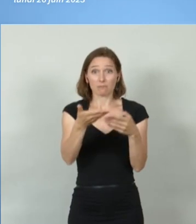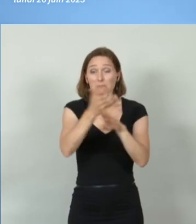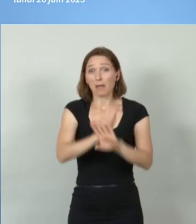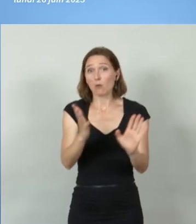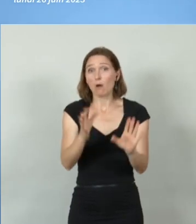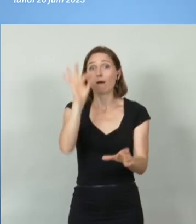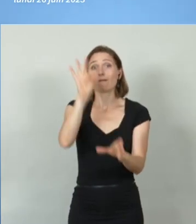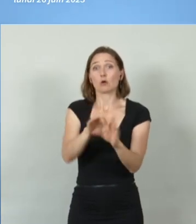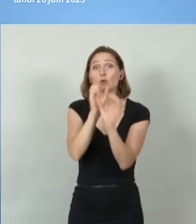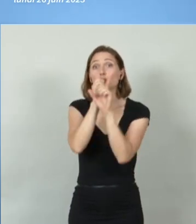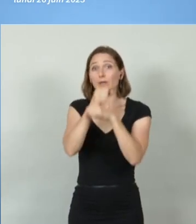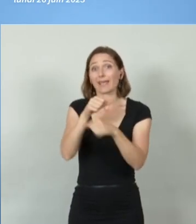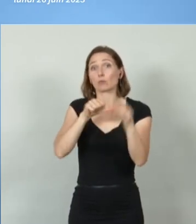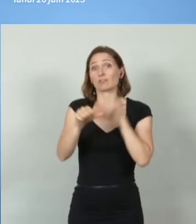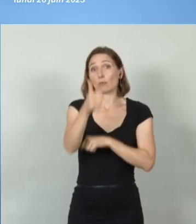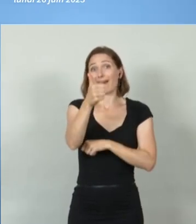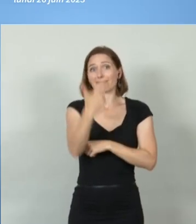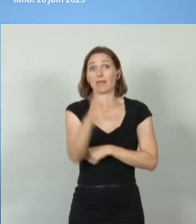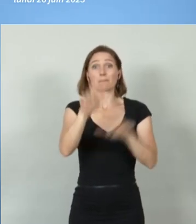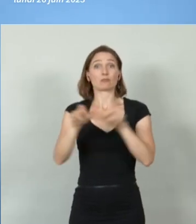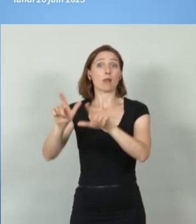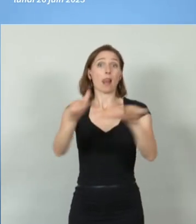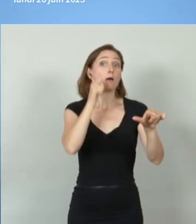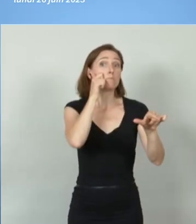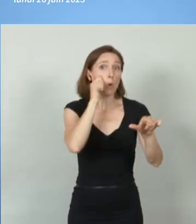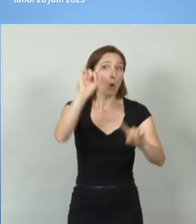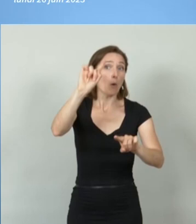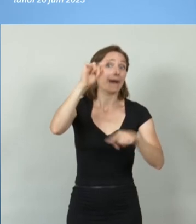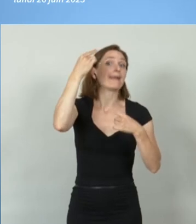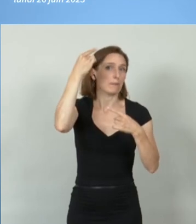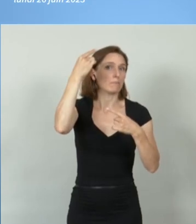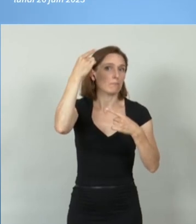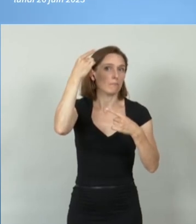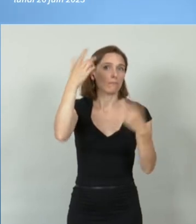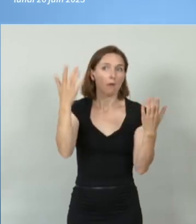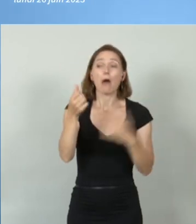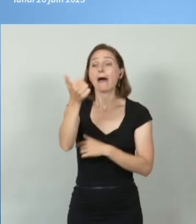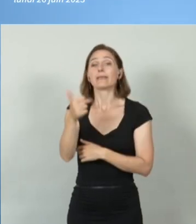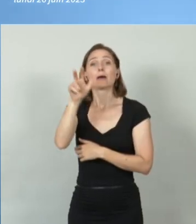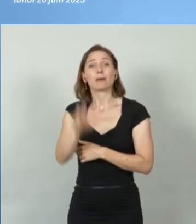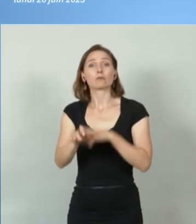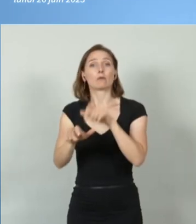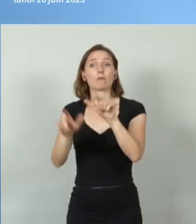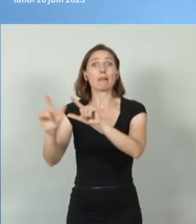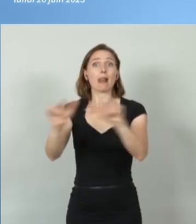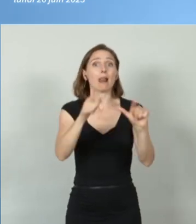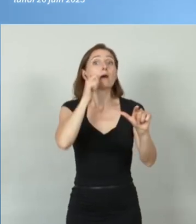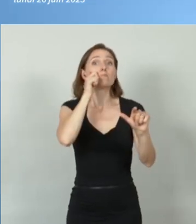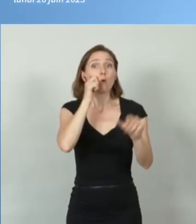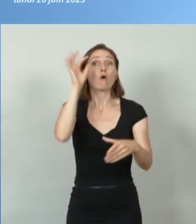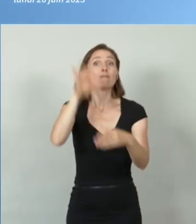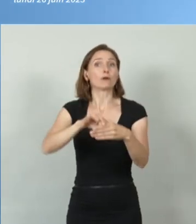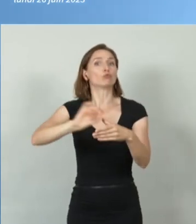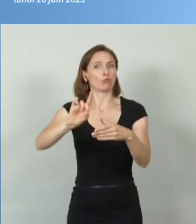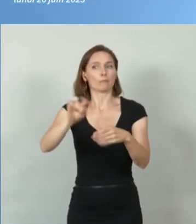un tiers des membres présents le réclame il n'est pas dit que lorsque un tiers des membres présents vote ce